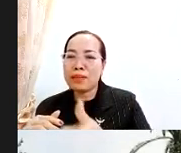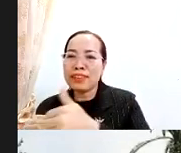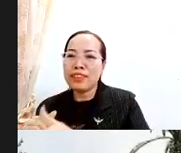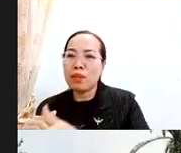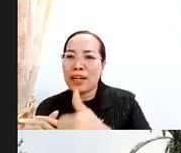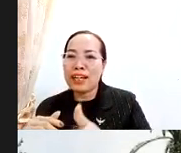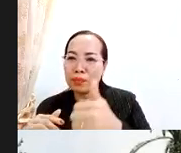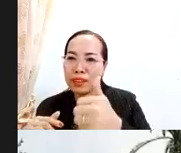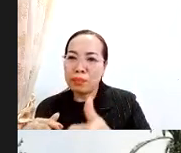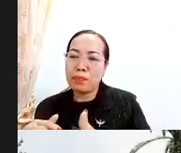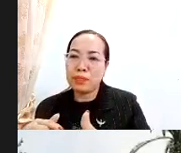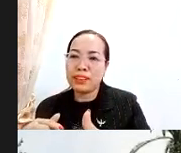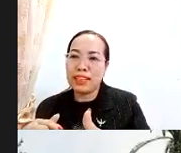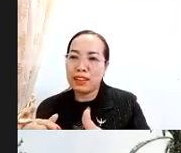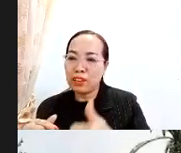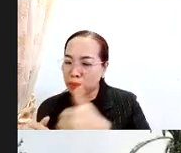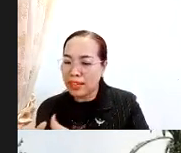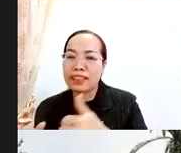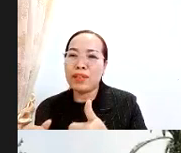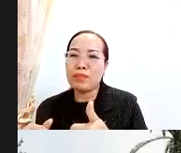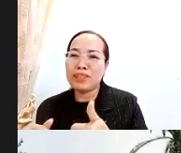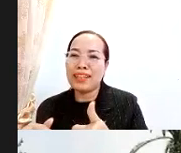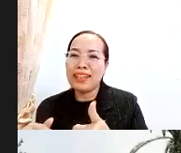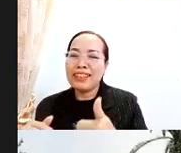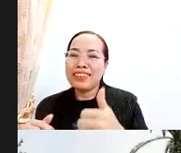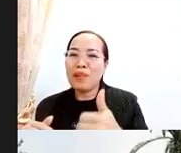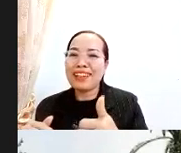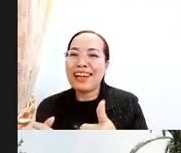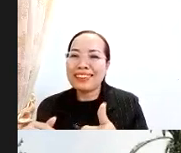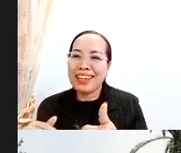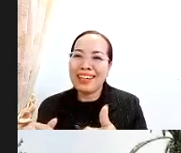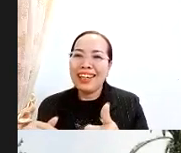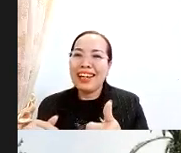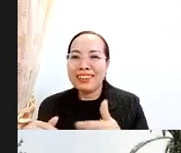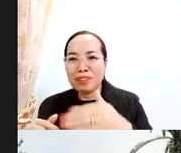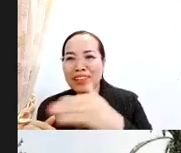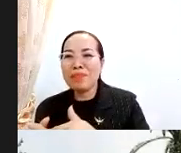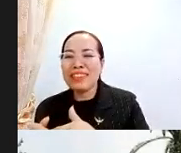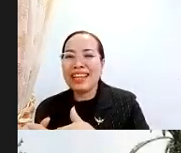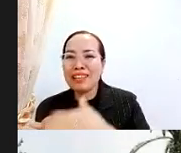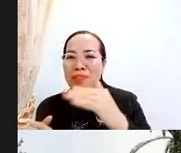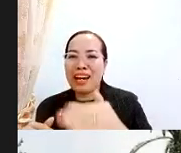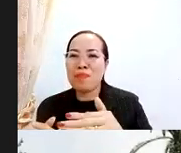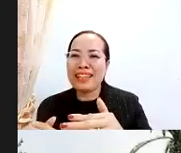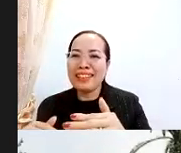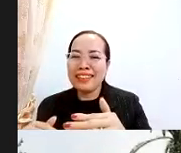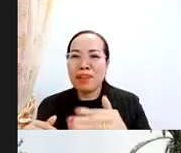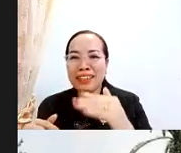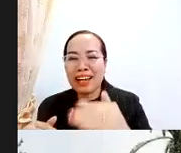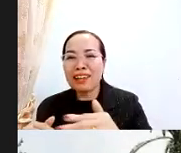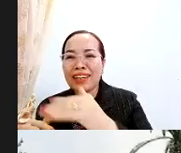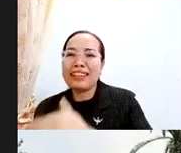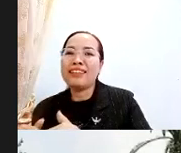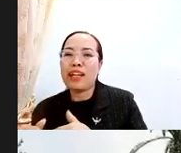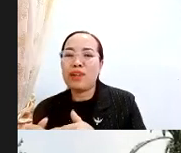cha bà xa này nhóm pra nhóm trai tầm nhiên phiếp chưa chạy đôi nhóm xa lãnh hềm hềm dạng nhóm ạc khla tê chủ ngư bằng tái nhóm ca phía mà anh thả